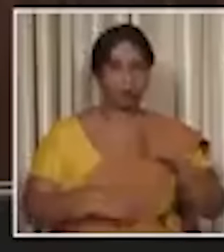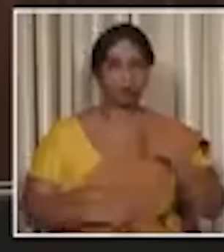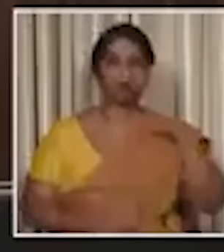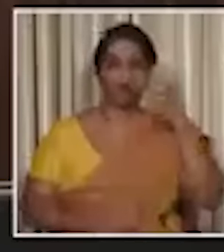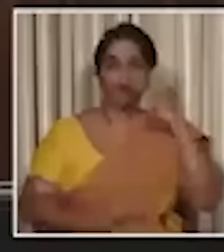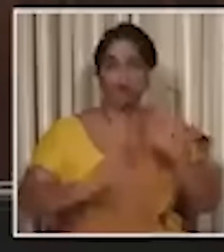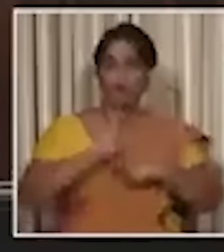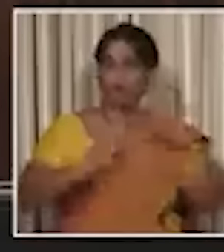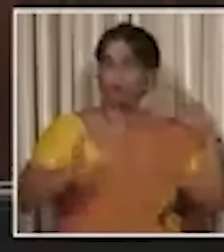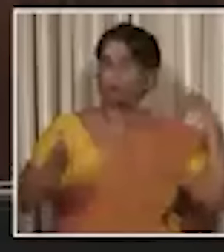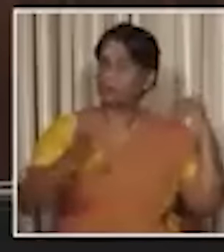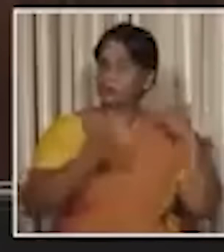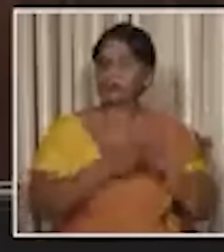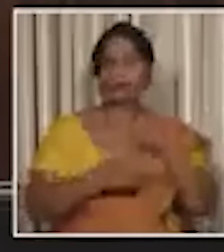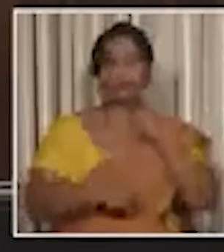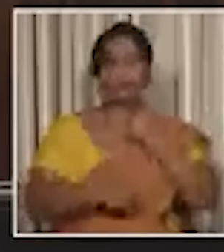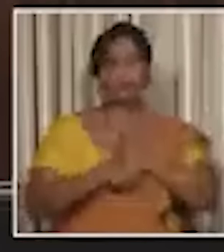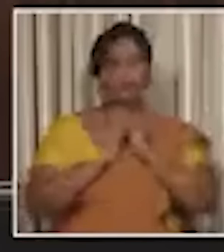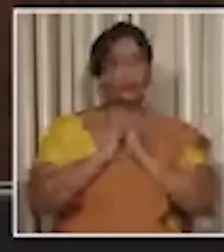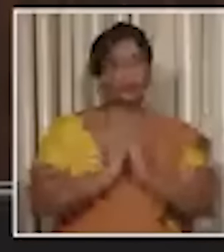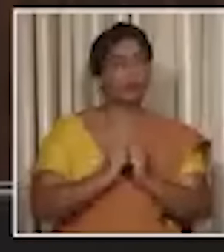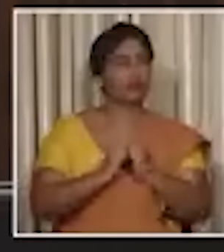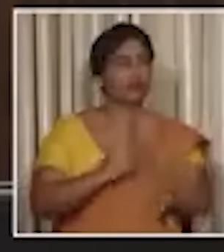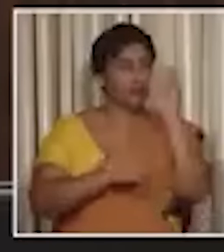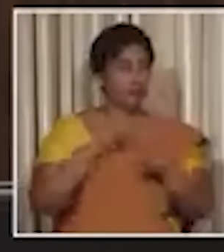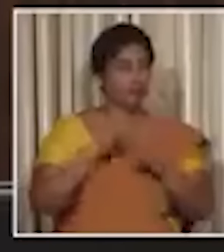ලංකා ඉතිහාසයේ රාජ්‍ය සේවකයන් වැඩිම